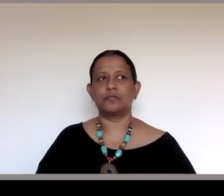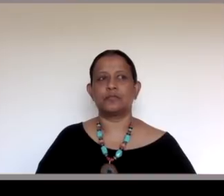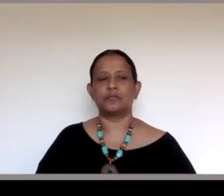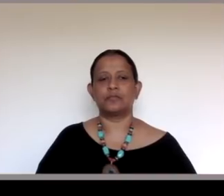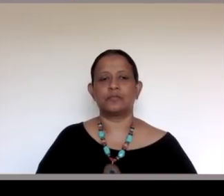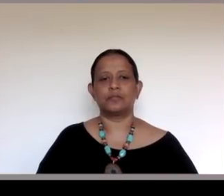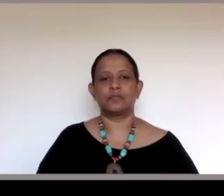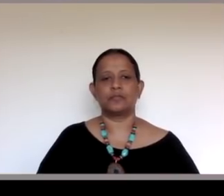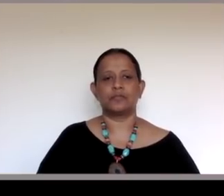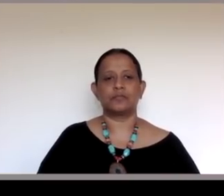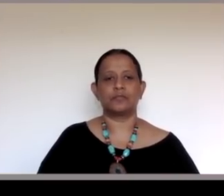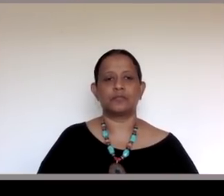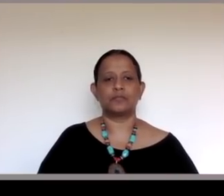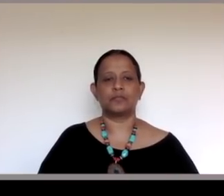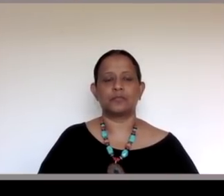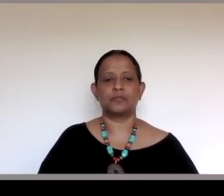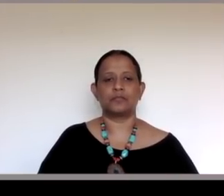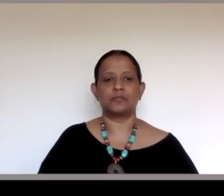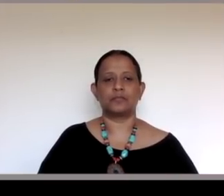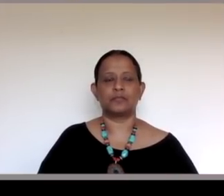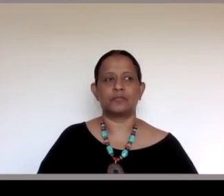பயணத்தை தாழ்மையோடு போக முடியும்